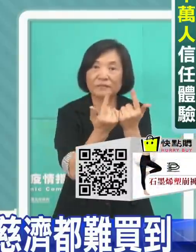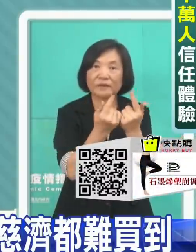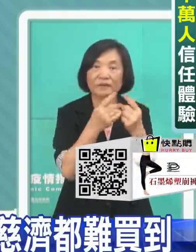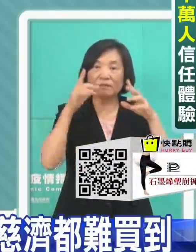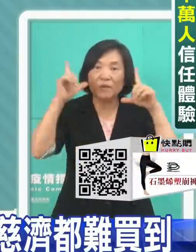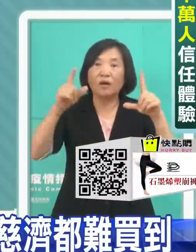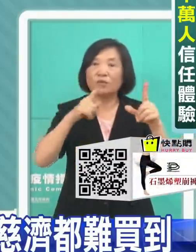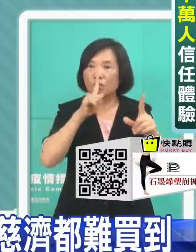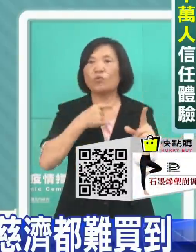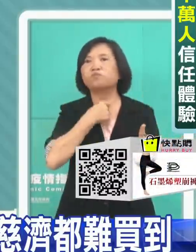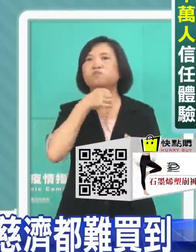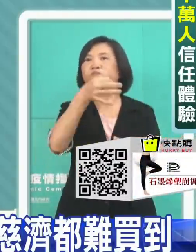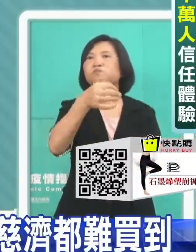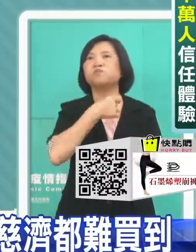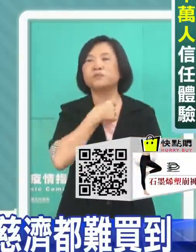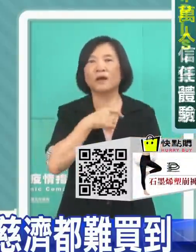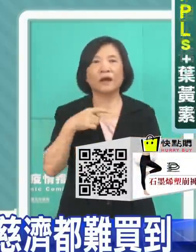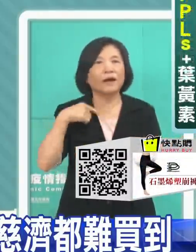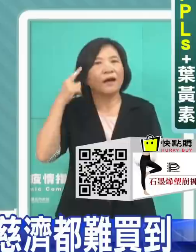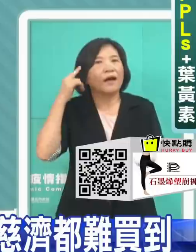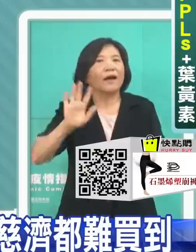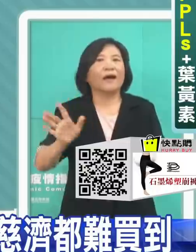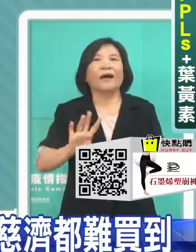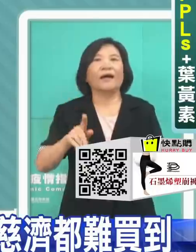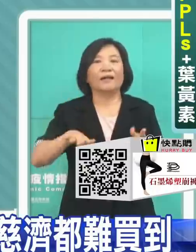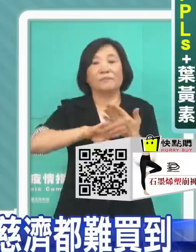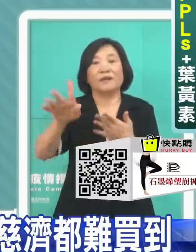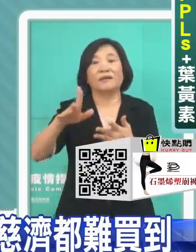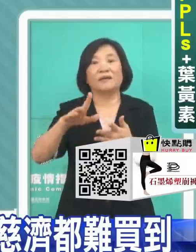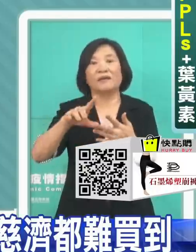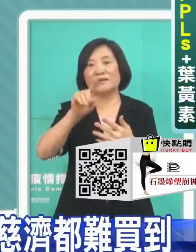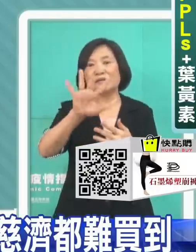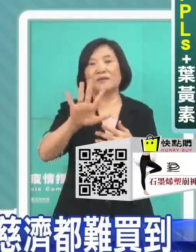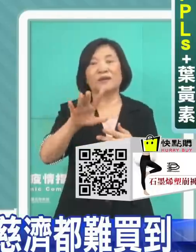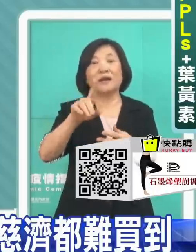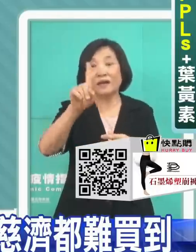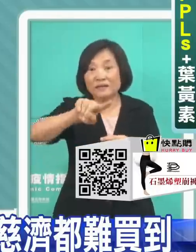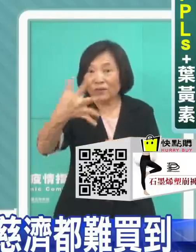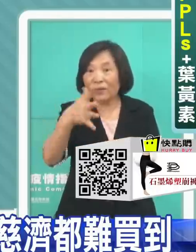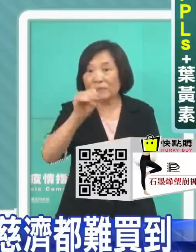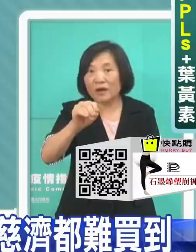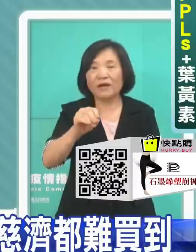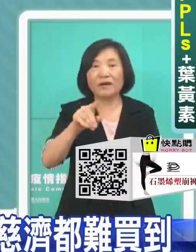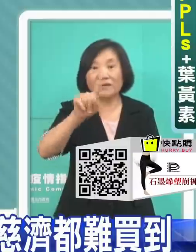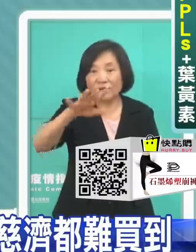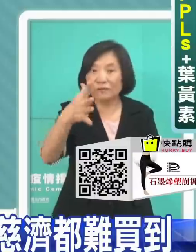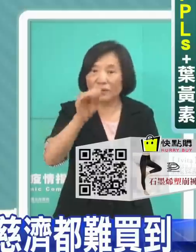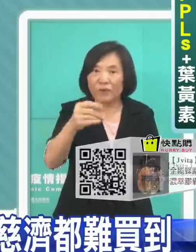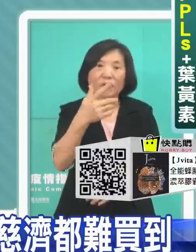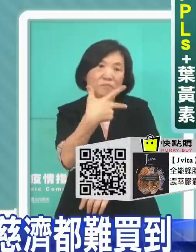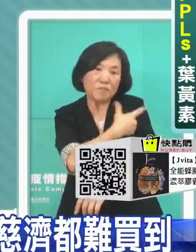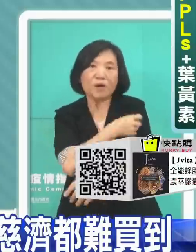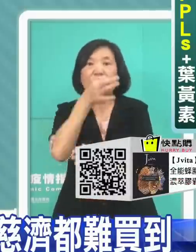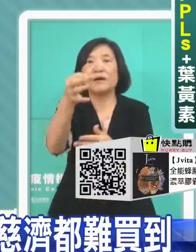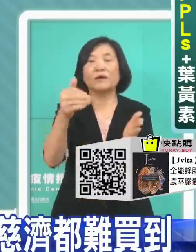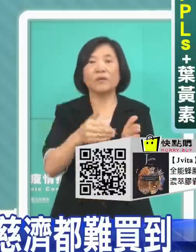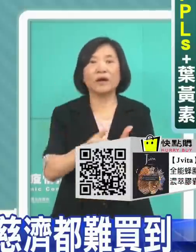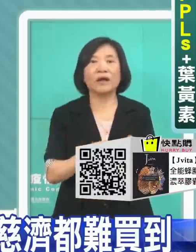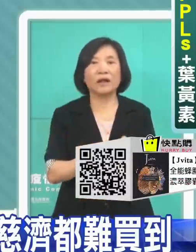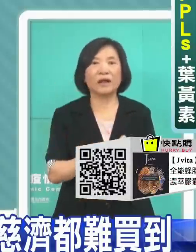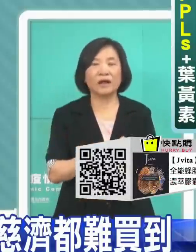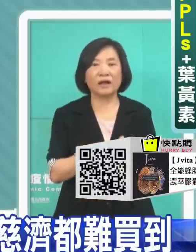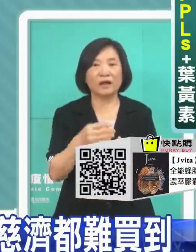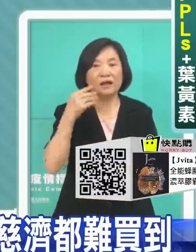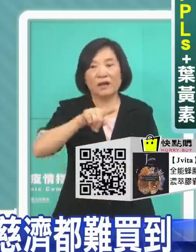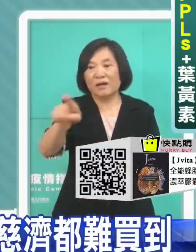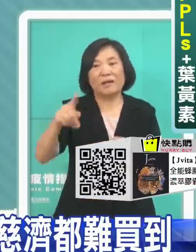的，那个已经愿意买的1500万剂先进来再说吧。你那1500万剂都进不来，那每天一直在喊说要下一